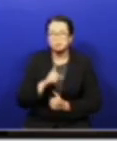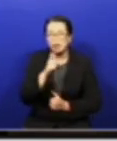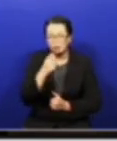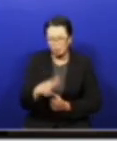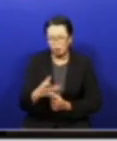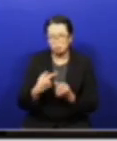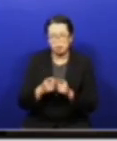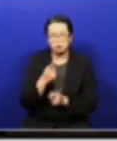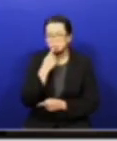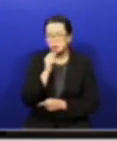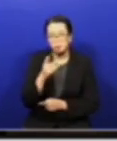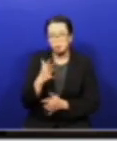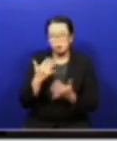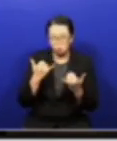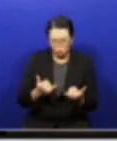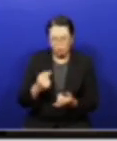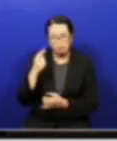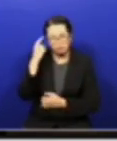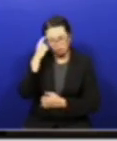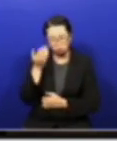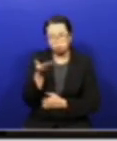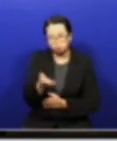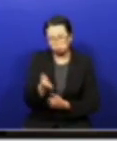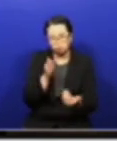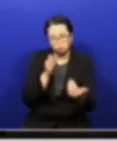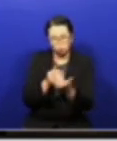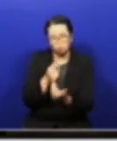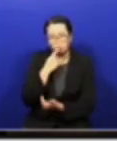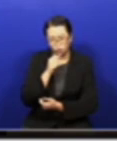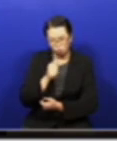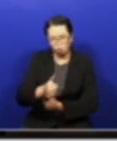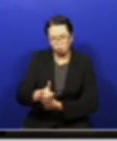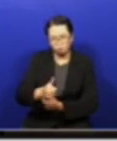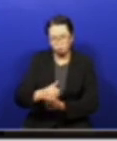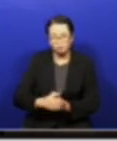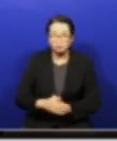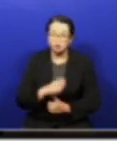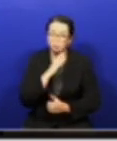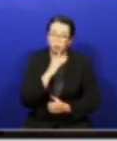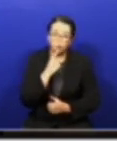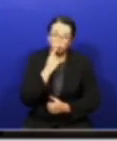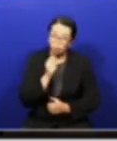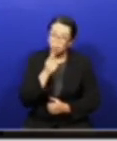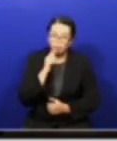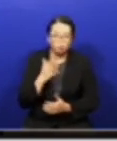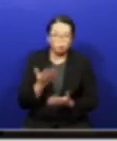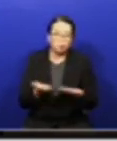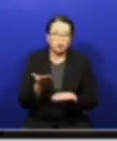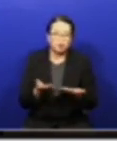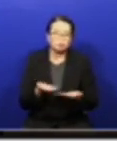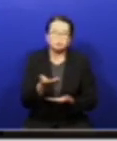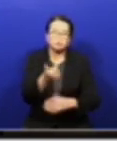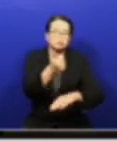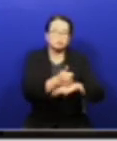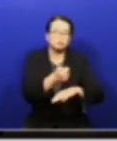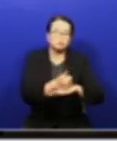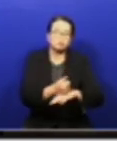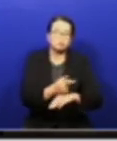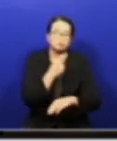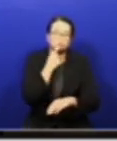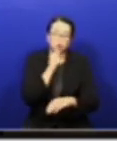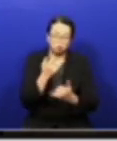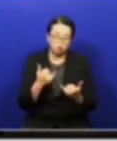วันนี้ก็หวังว่าท่านจะตอบนะก็ตอบได้ตอบไม่ได้ท่านก็พยายามแล้วกันแล้วผมถึงบอกนะว่าวันนี้จะเป็นประโยชน์สำหรับ